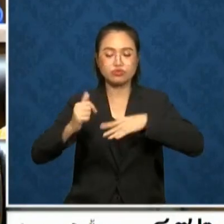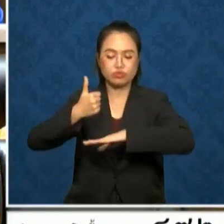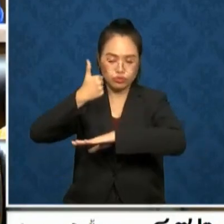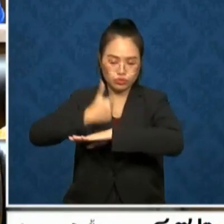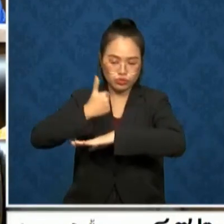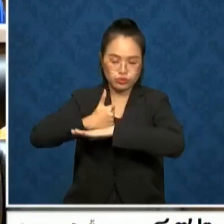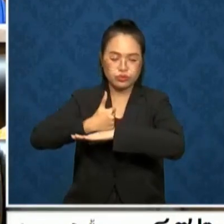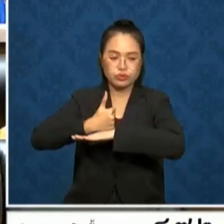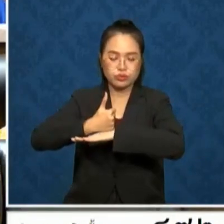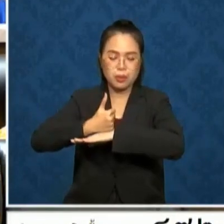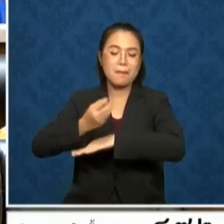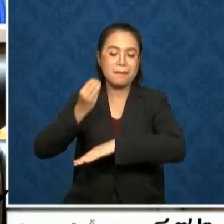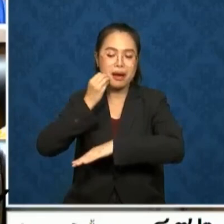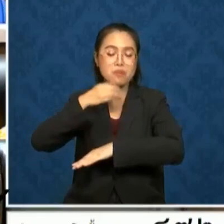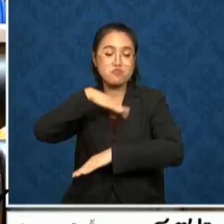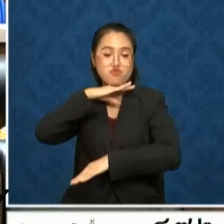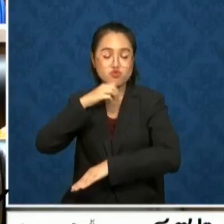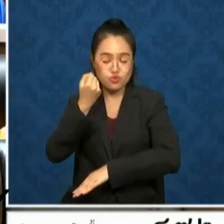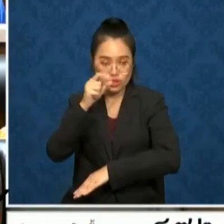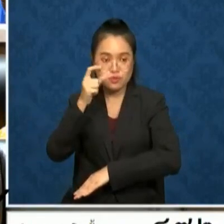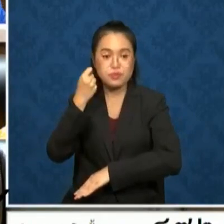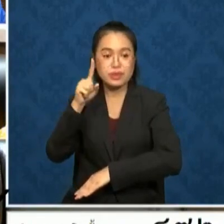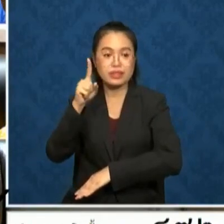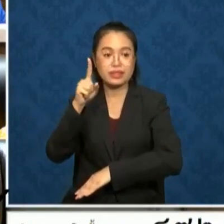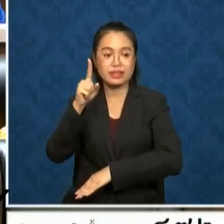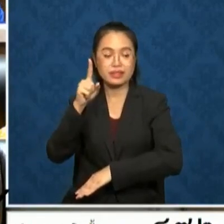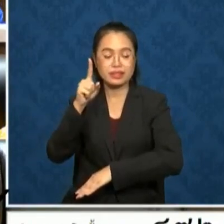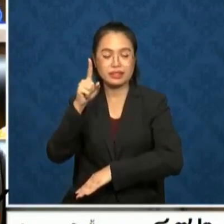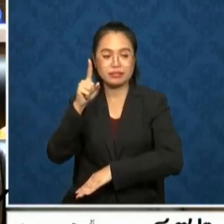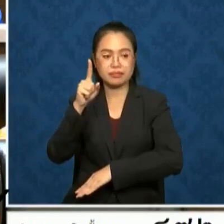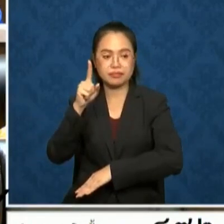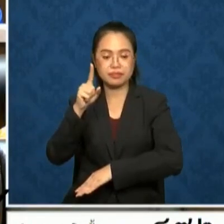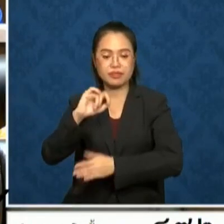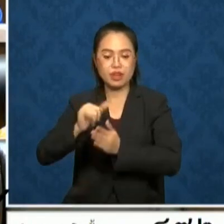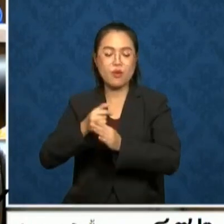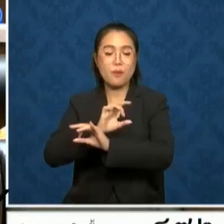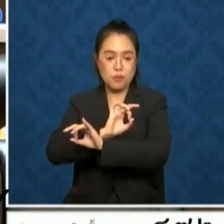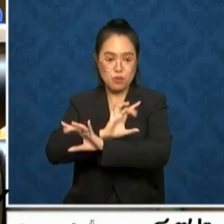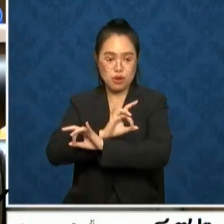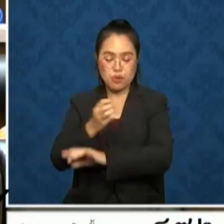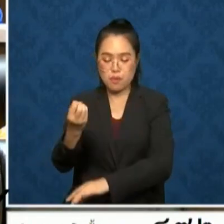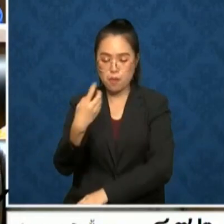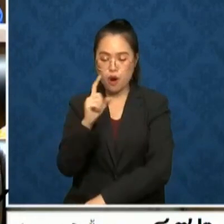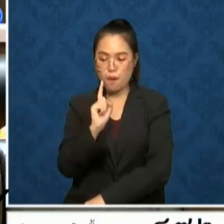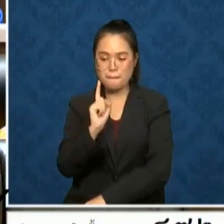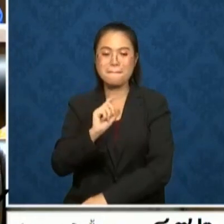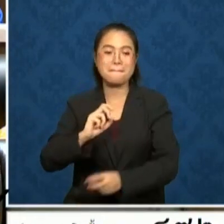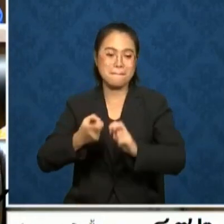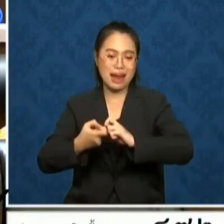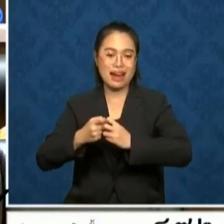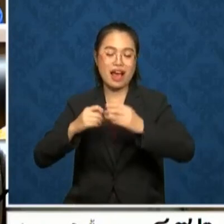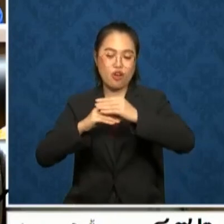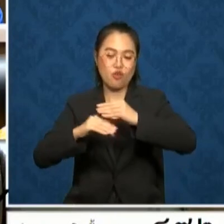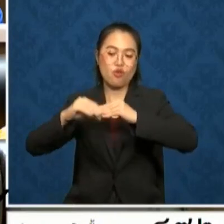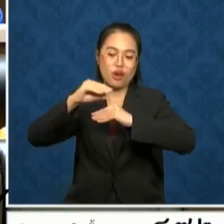อรมุนผู้ใหญ่บ้านหมู่11ตำบลท่าคอยอำเภอท่ายางจังหวัดเพชรบุรีถึงปัญหาของสมาชิกโครงการตามพระ